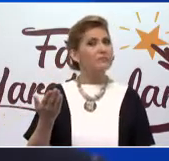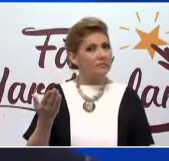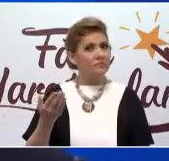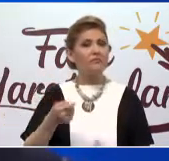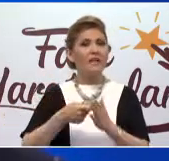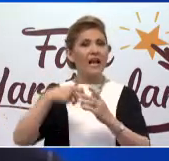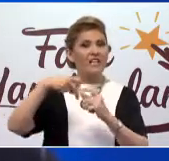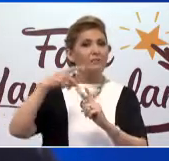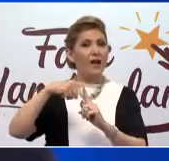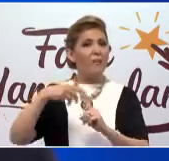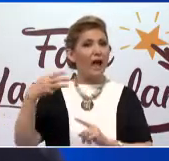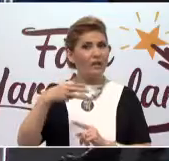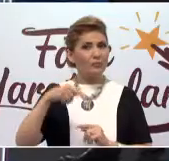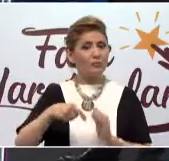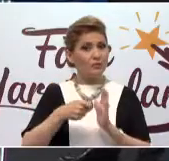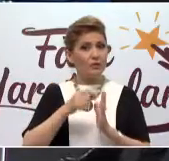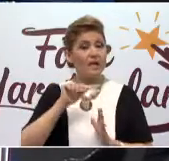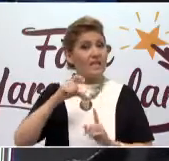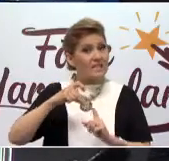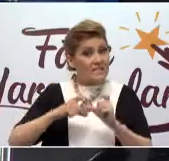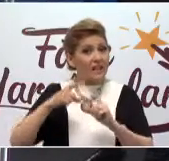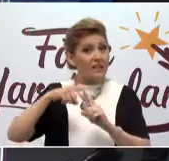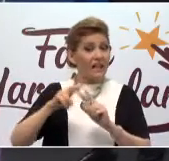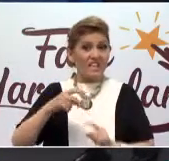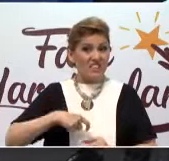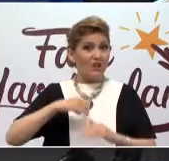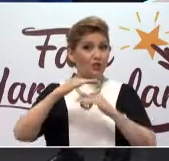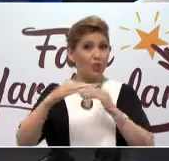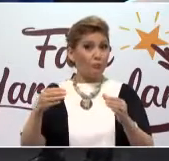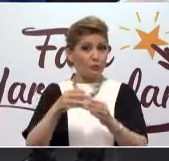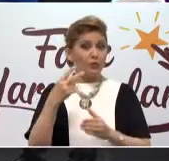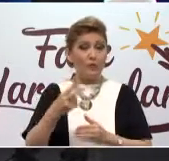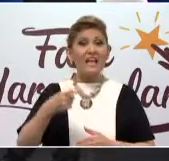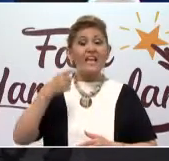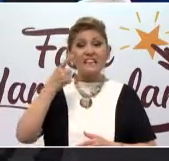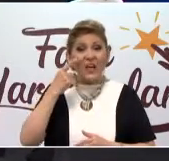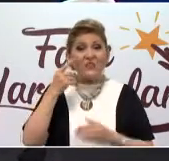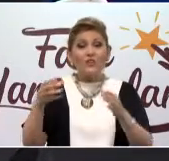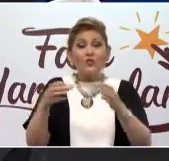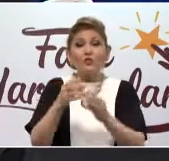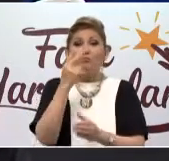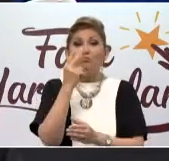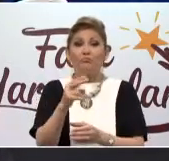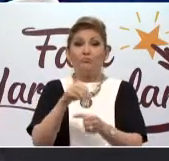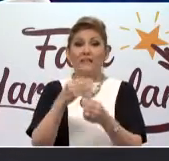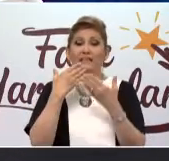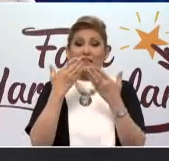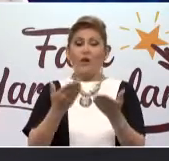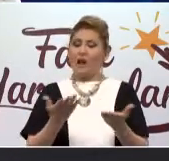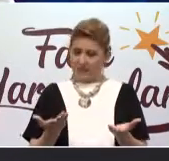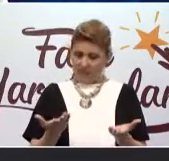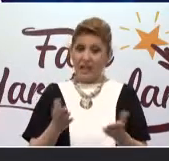Sayın Recep Tayyip Erdoğan da bu konunun altını çizdi. STK'lar aslında devletin karşısında değil, devleti tamamlayan kurumlardır tamamen, dedi.